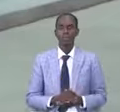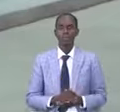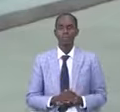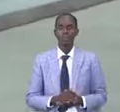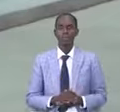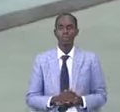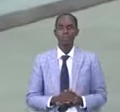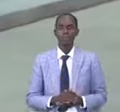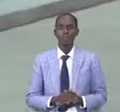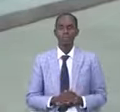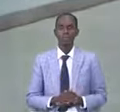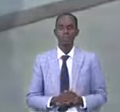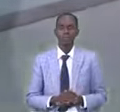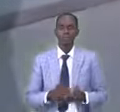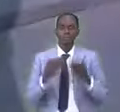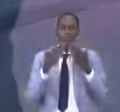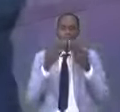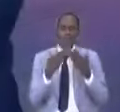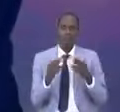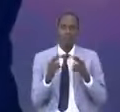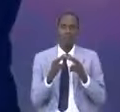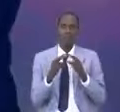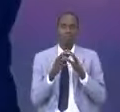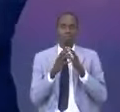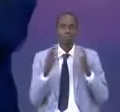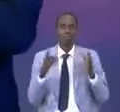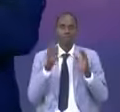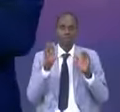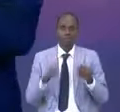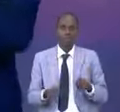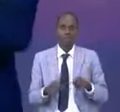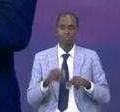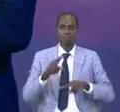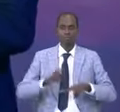merci beaucoup vous pouvez vous asseoir